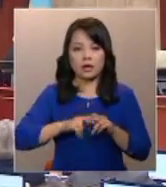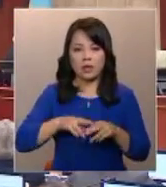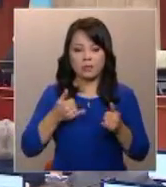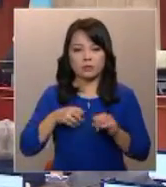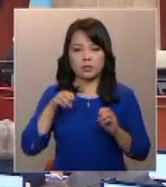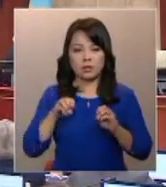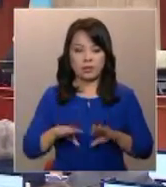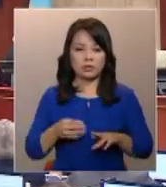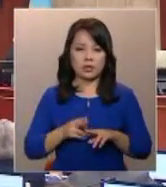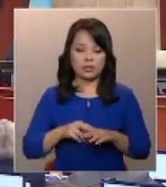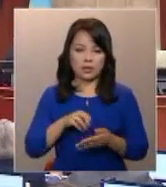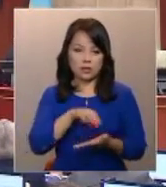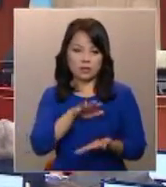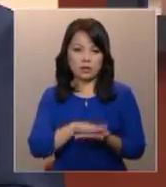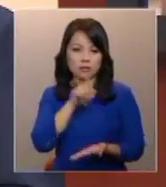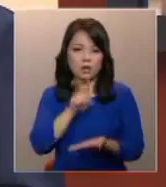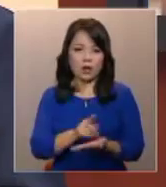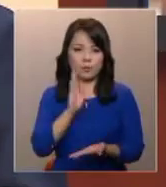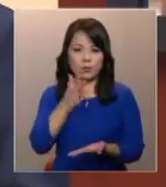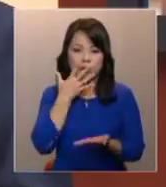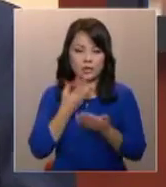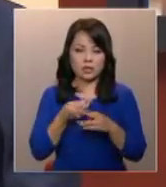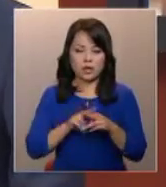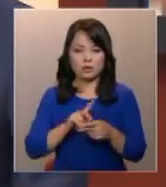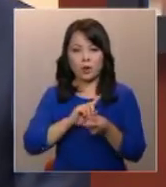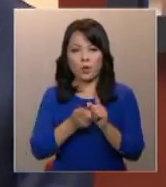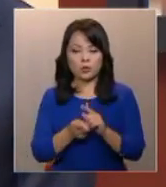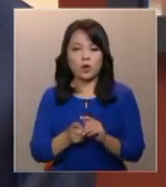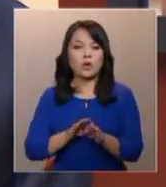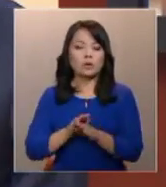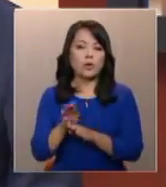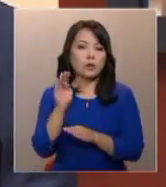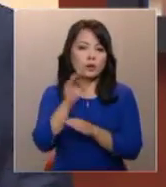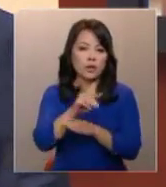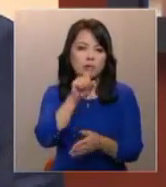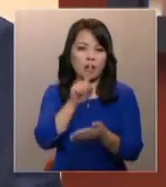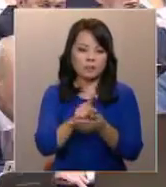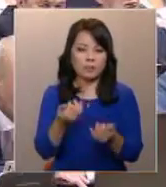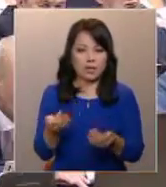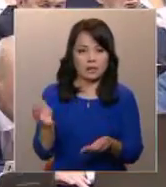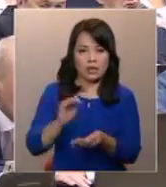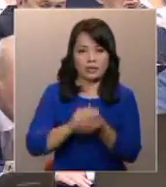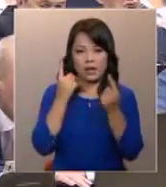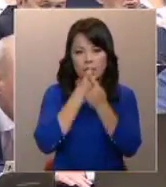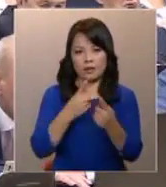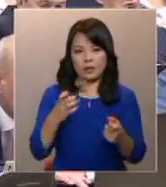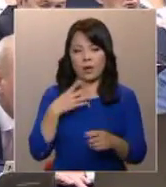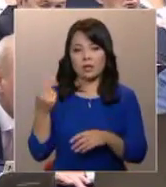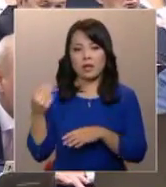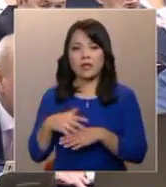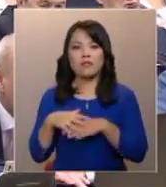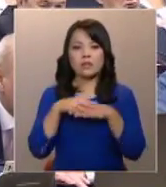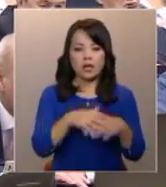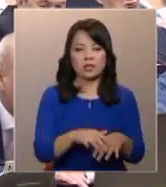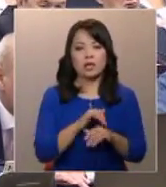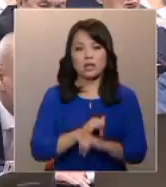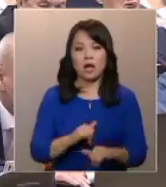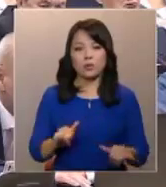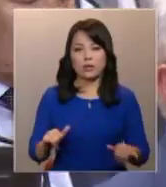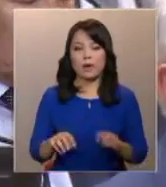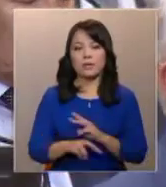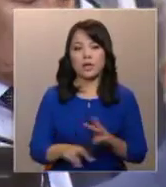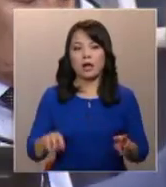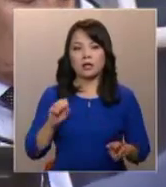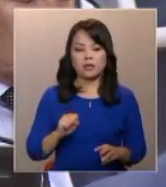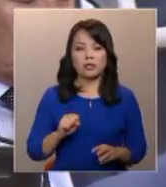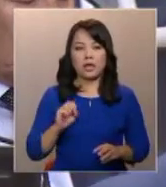жобасына енгізілетін өзгертулер мен толықтырулар бүгін мәжілісте талқыланды. Құжатты таныстырған инвестиция және даму министрі Әсет